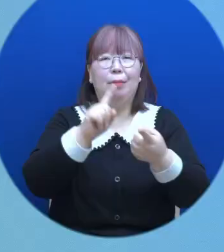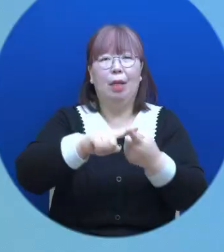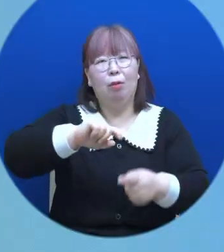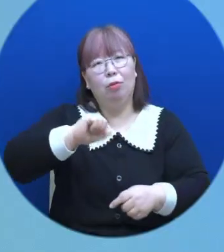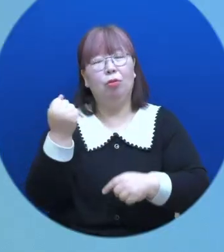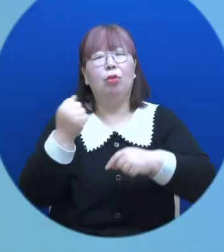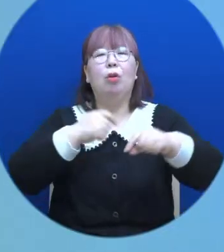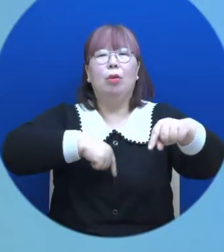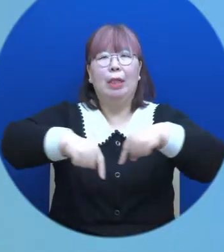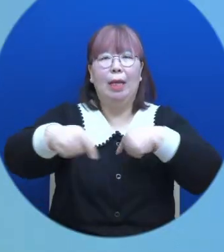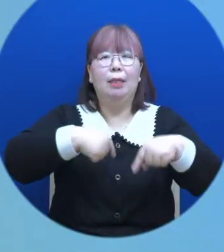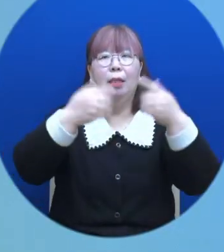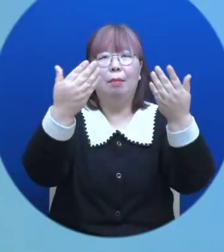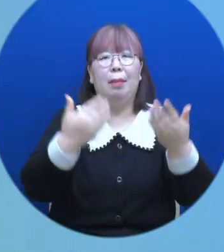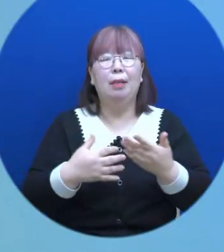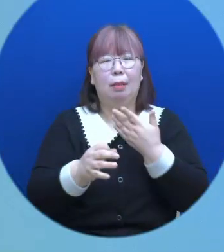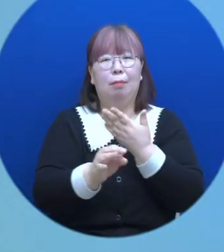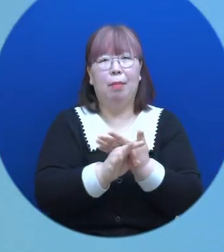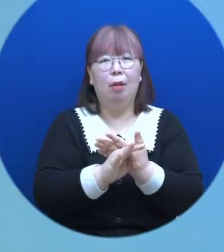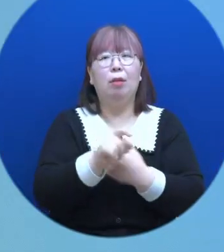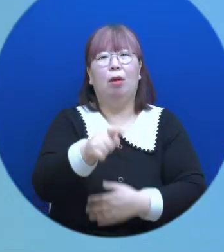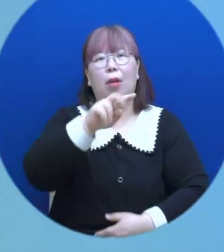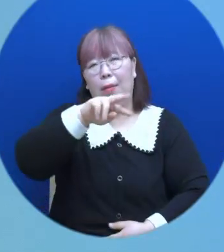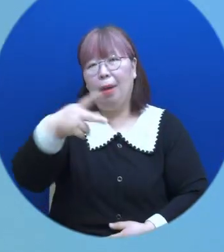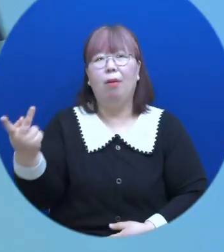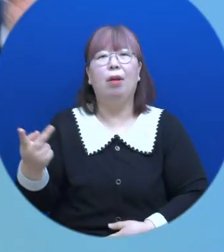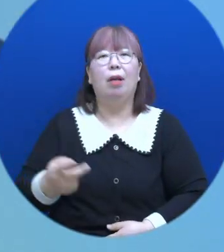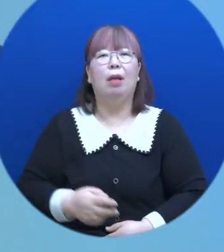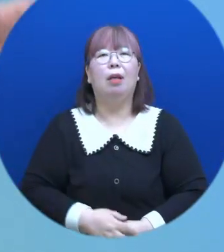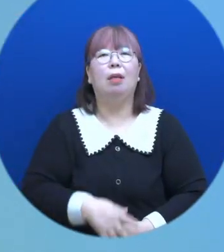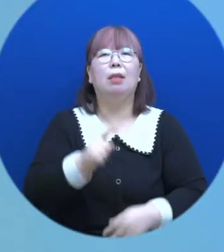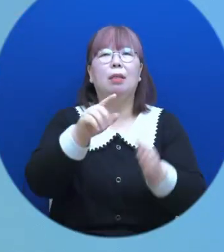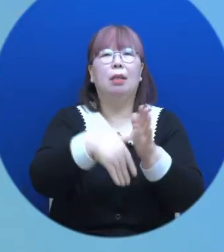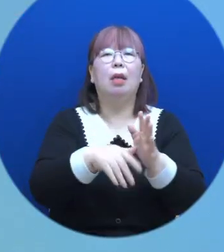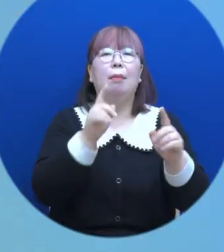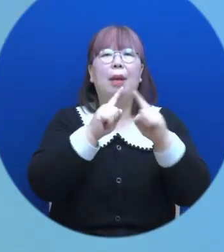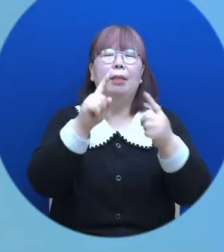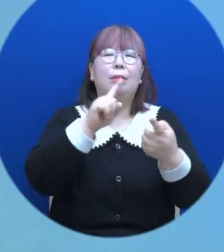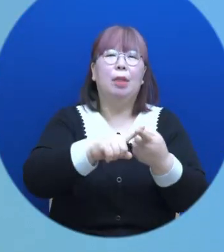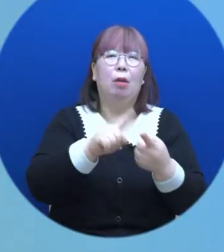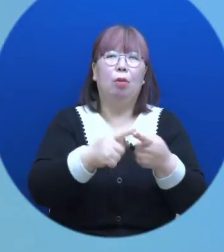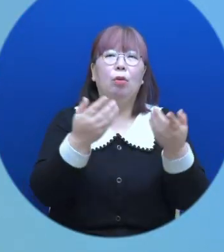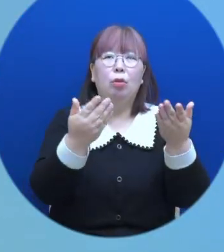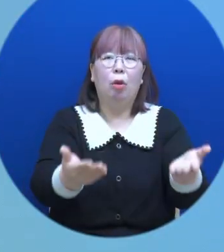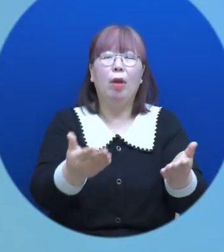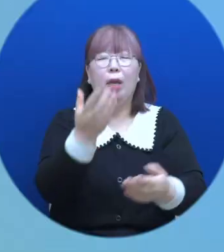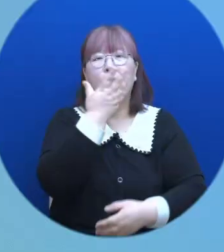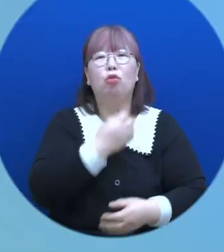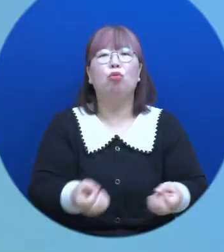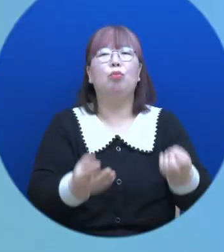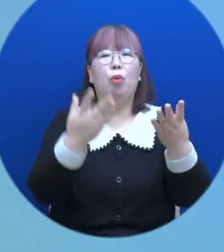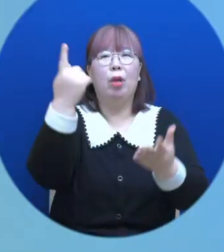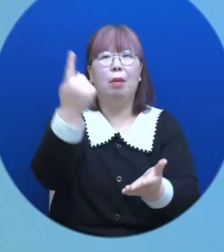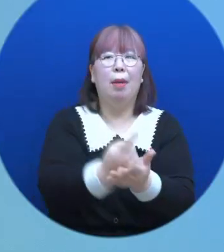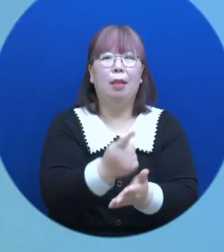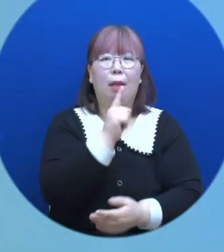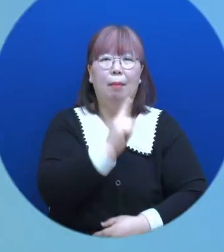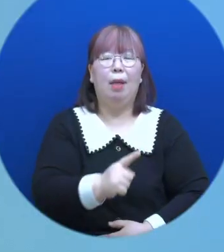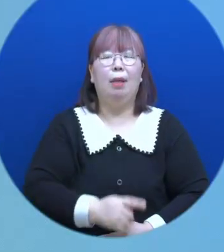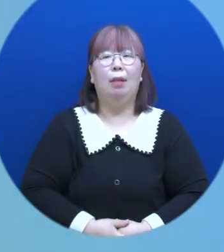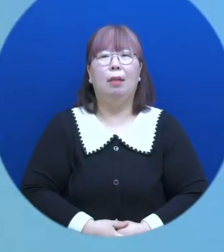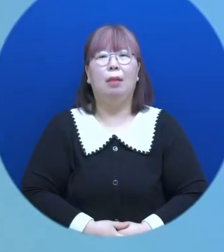받는 이것으로 너희들을 돌이켜라. 그럴 때 말씀대로 너희들에게 이런 축복이 임한다고 말씀하고 있는